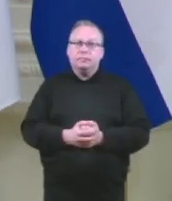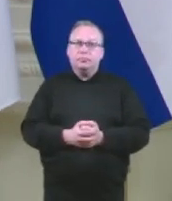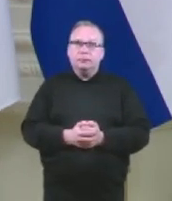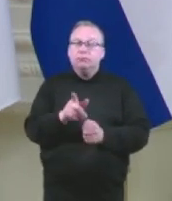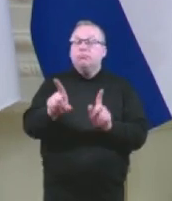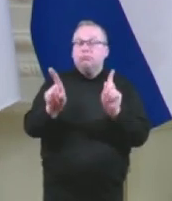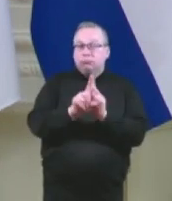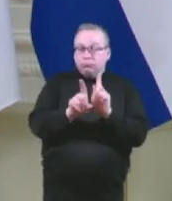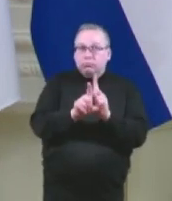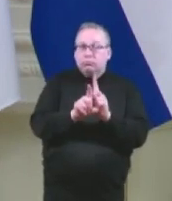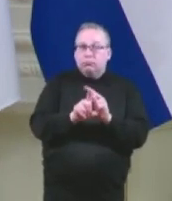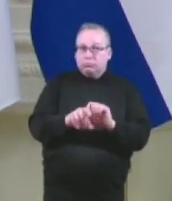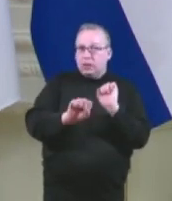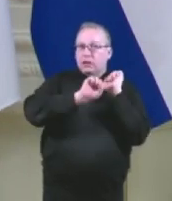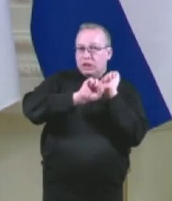pat gina